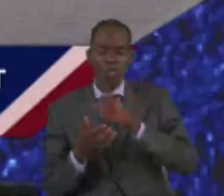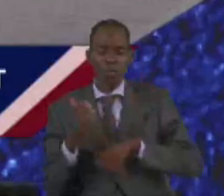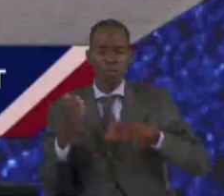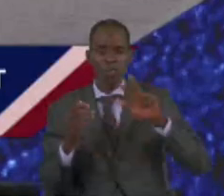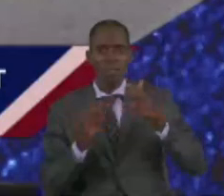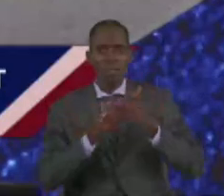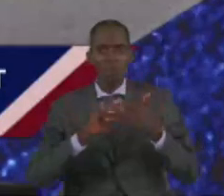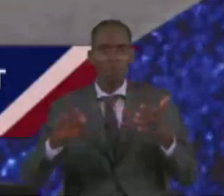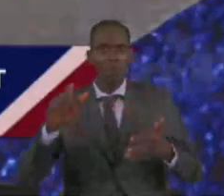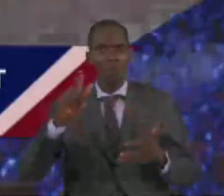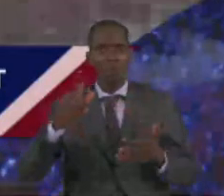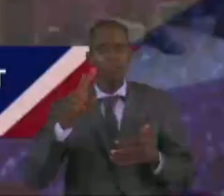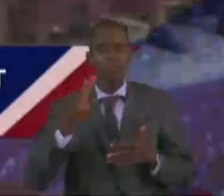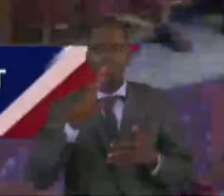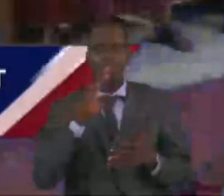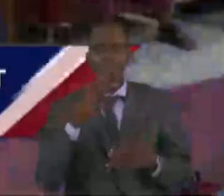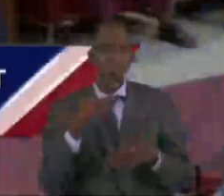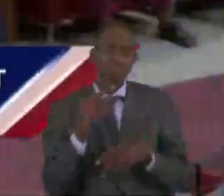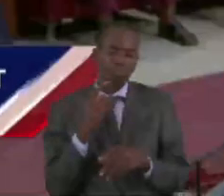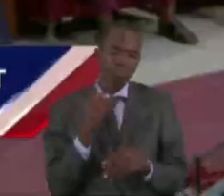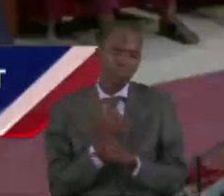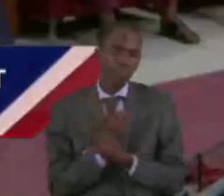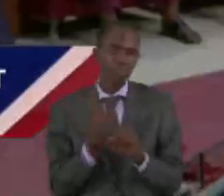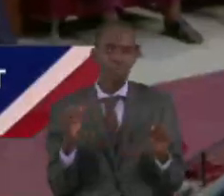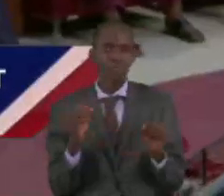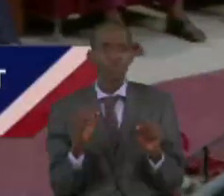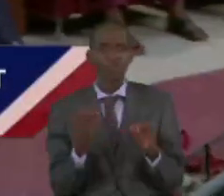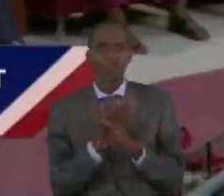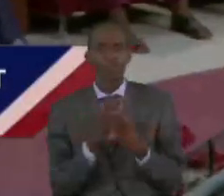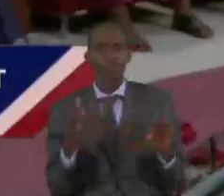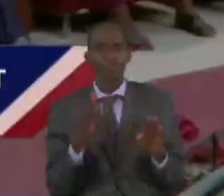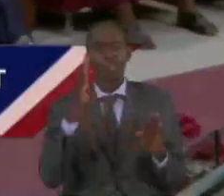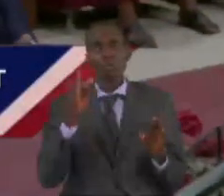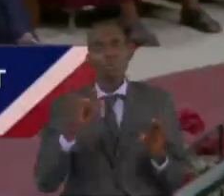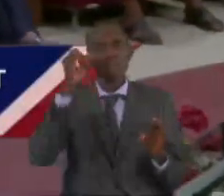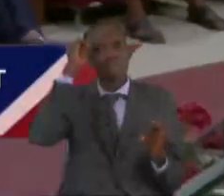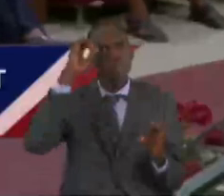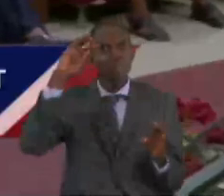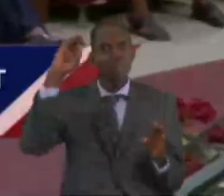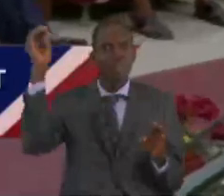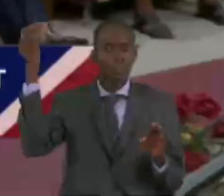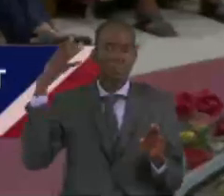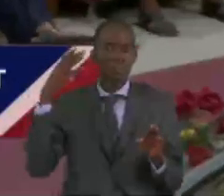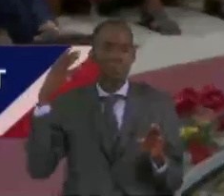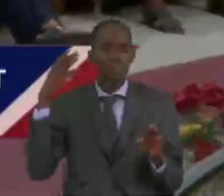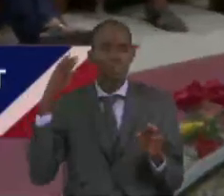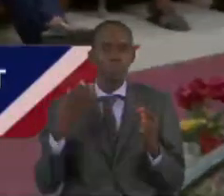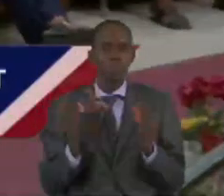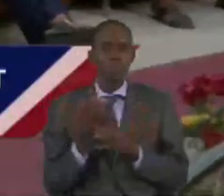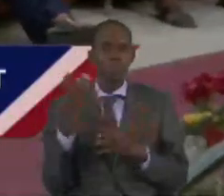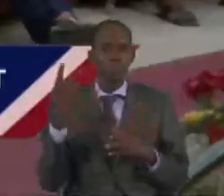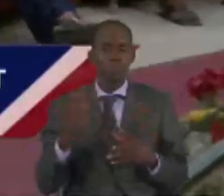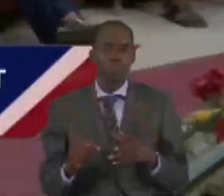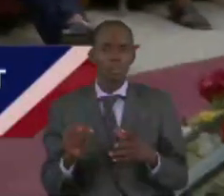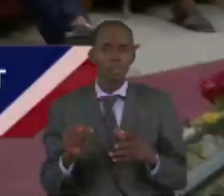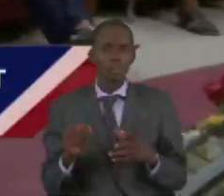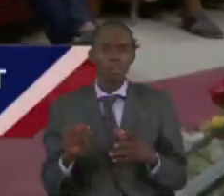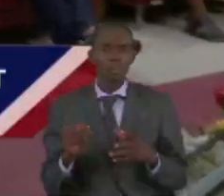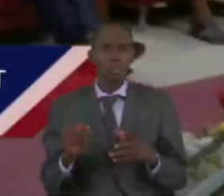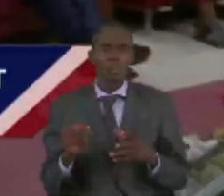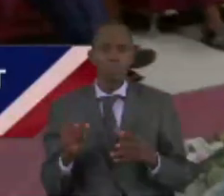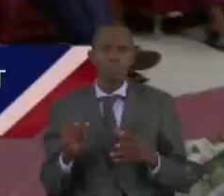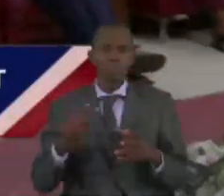chapitre 3, verset 24. Et ils sont gratuitement justifiés par sa